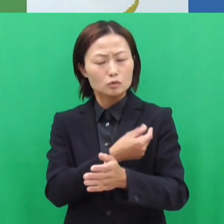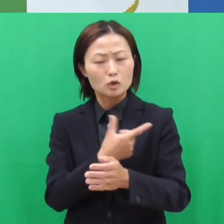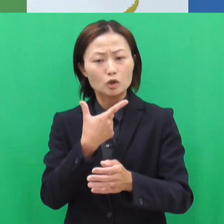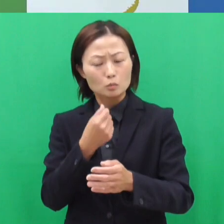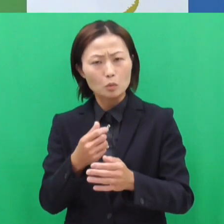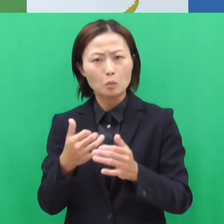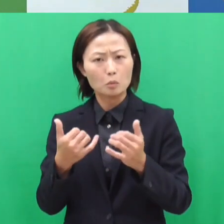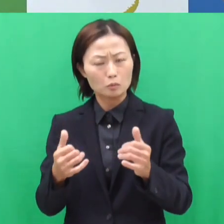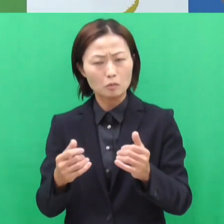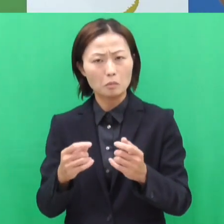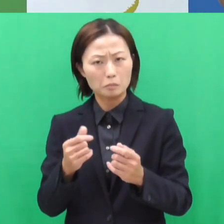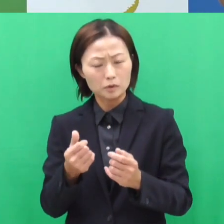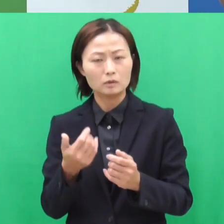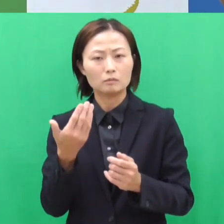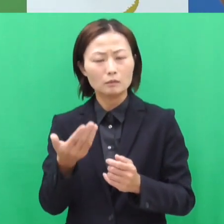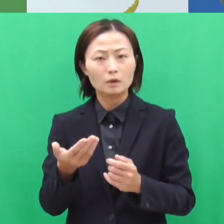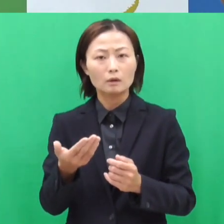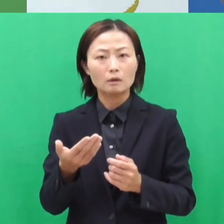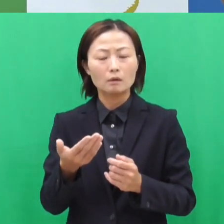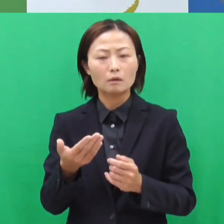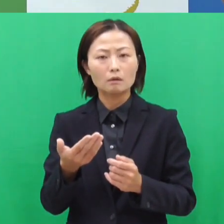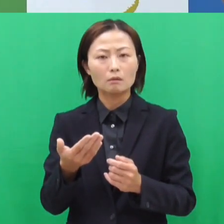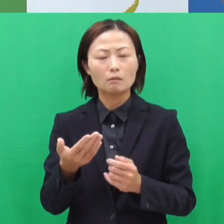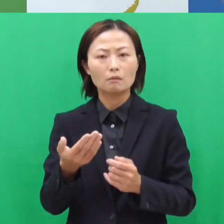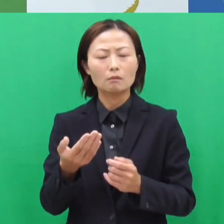ておりまして